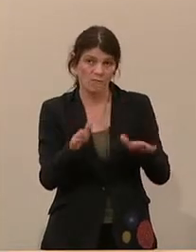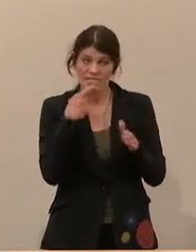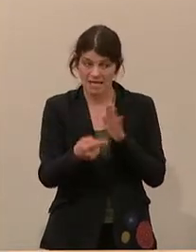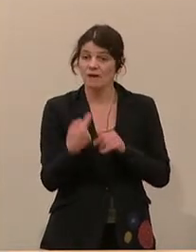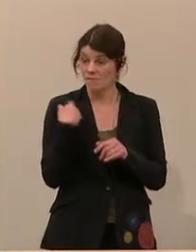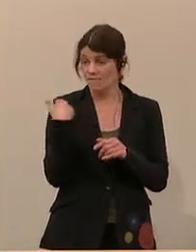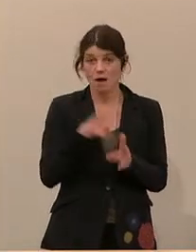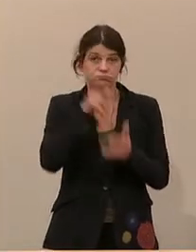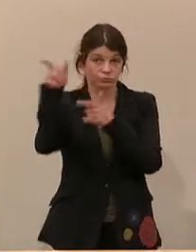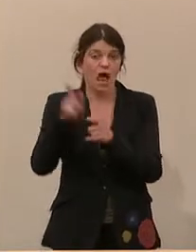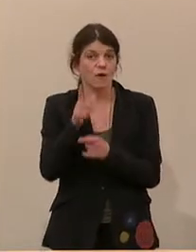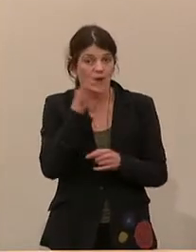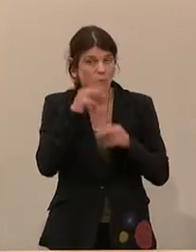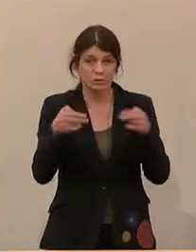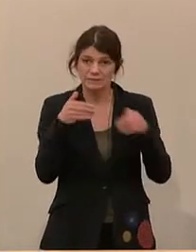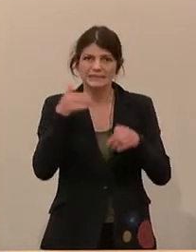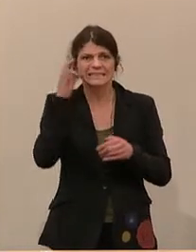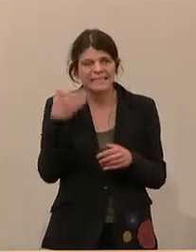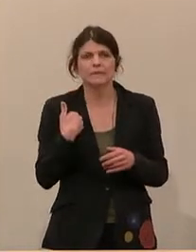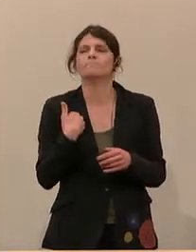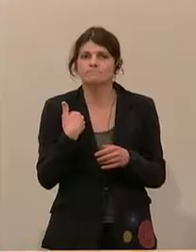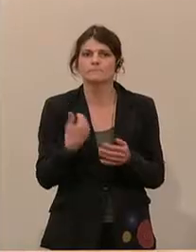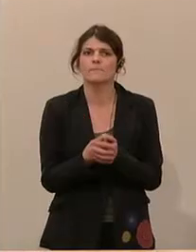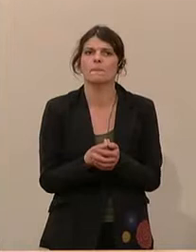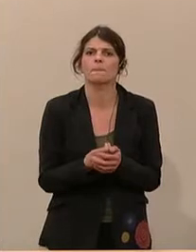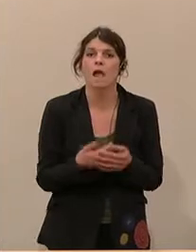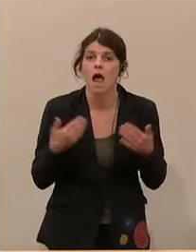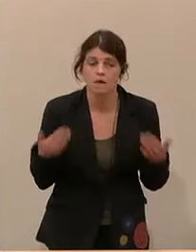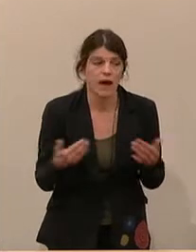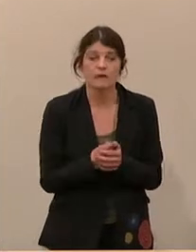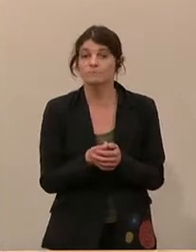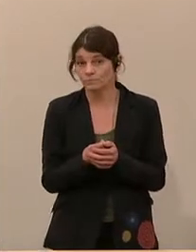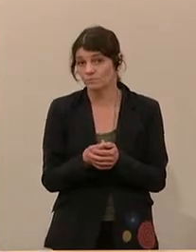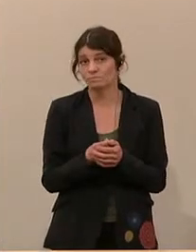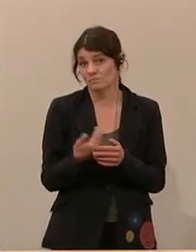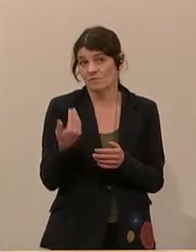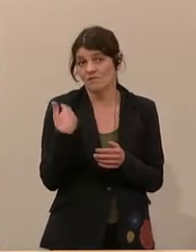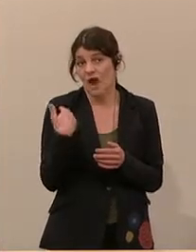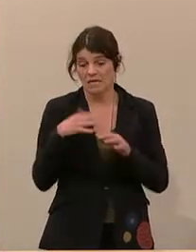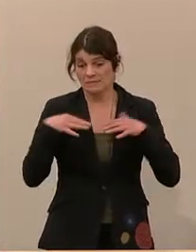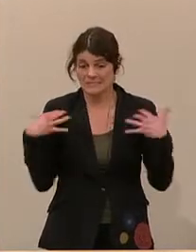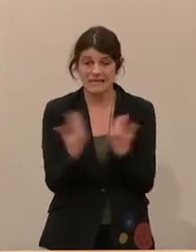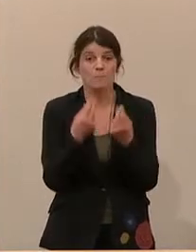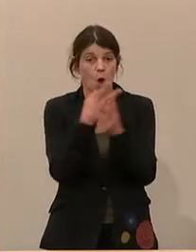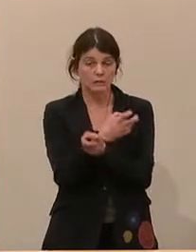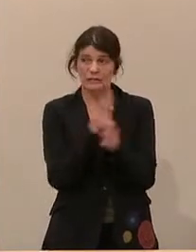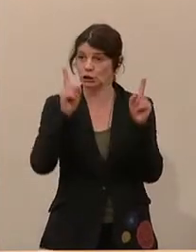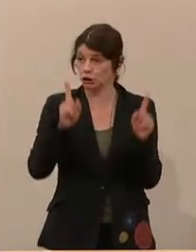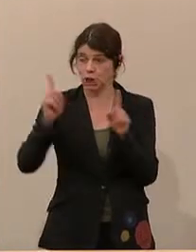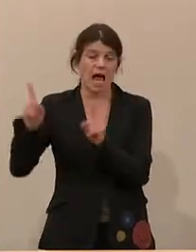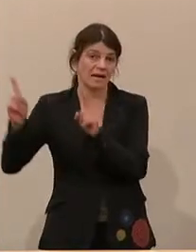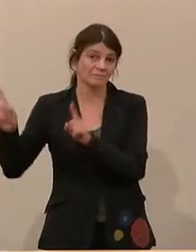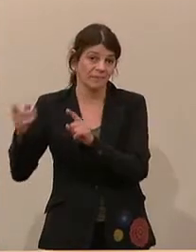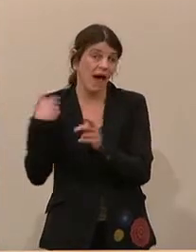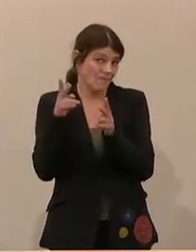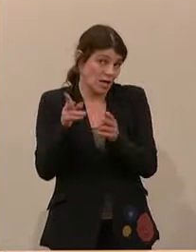draußen waren, Frau Bundesministerin, muss dazu sagen, es wurde dort auch in den Gesamtösterreich-Stand, der wirklich